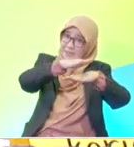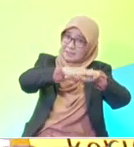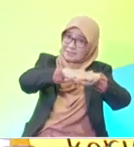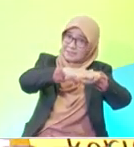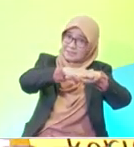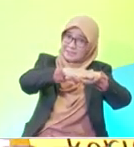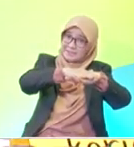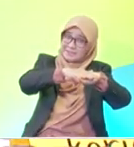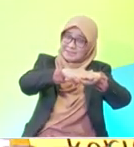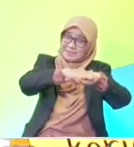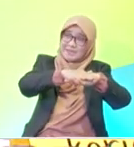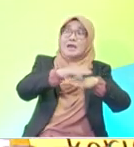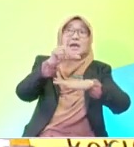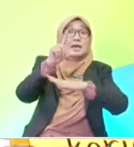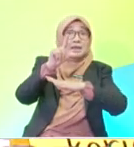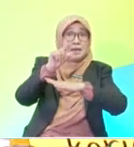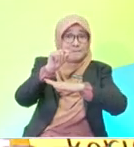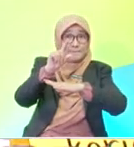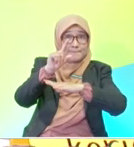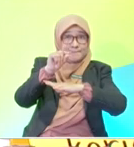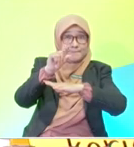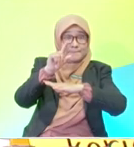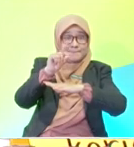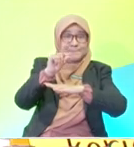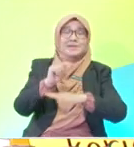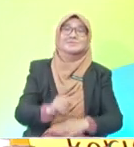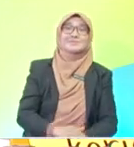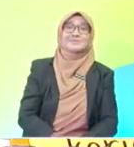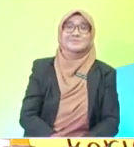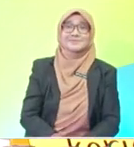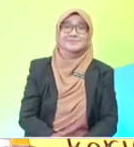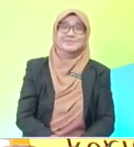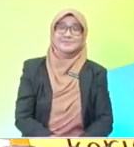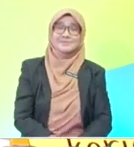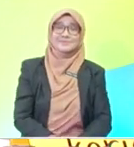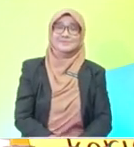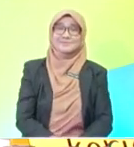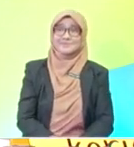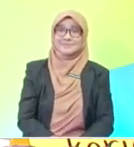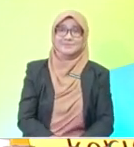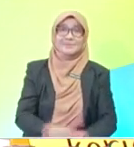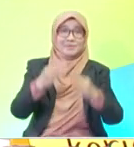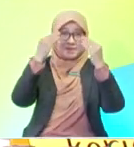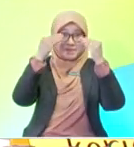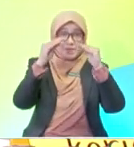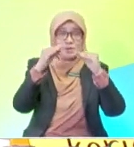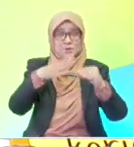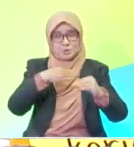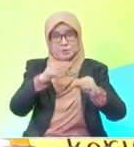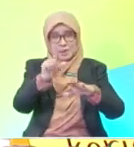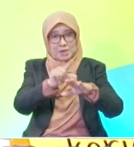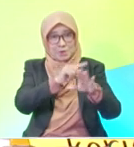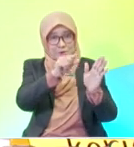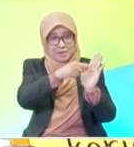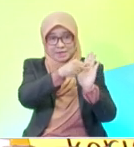Lepas tu kita gamkan. Gamkan. Kalau macam ada cikgu suka guna pita pelekat yang ni sebabnya